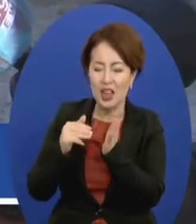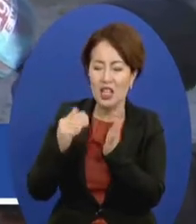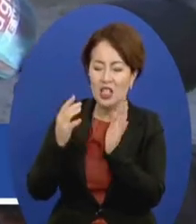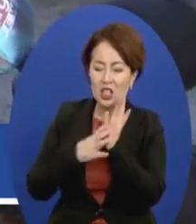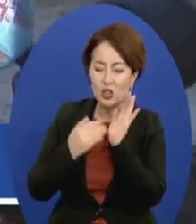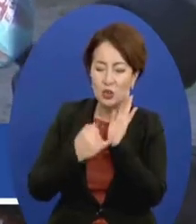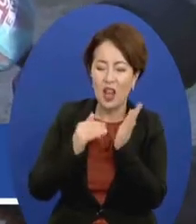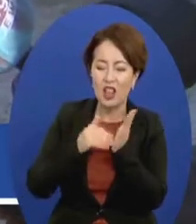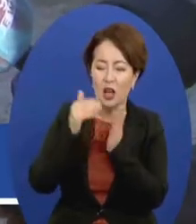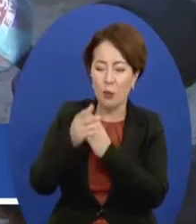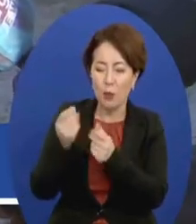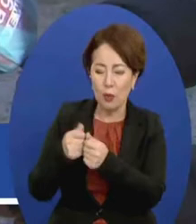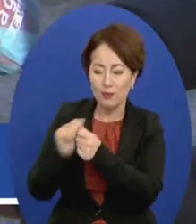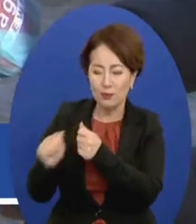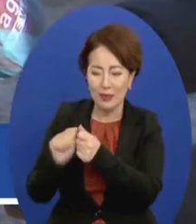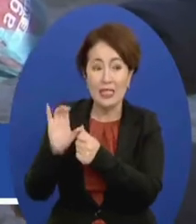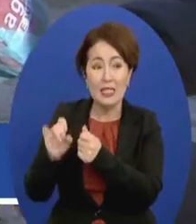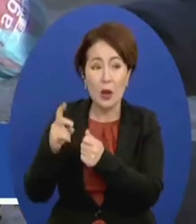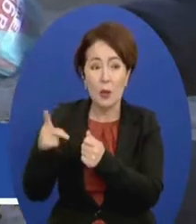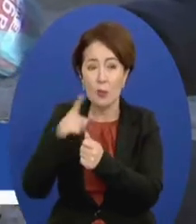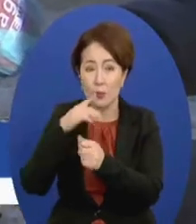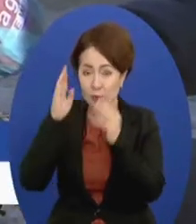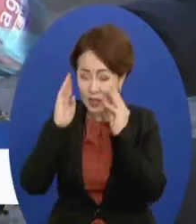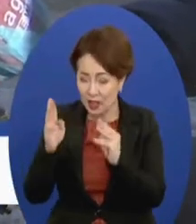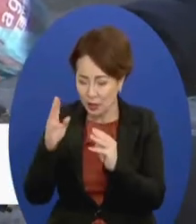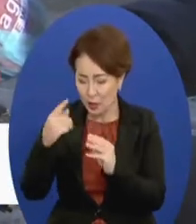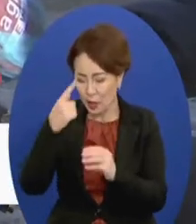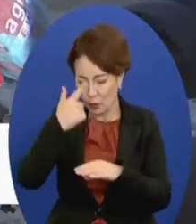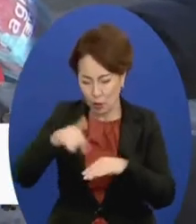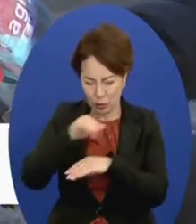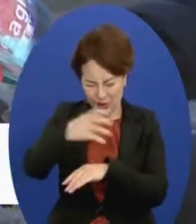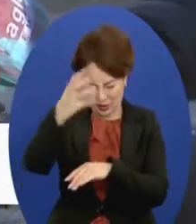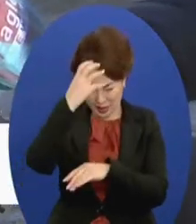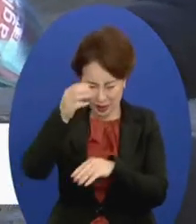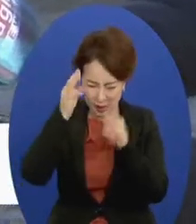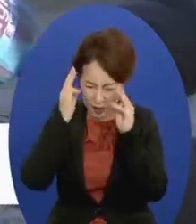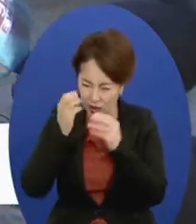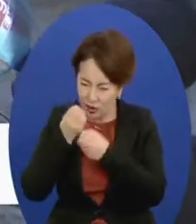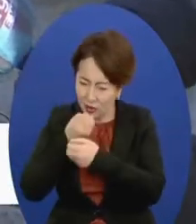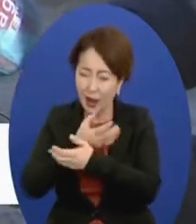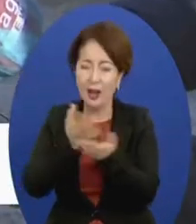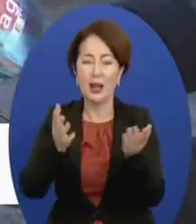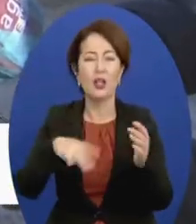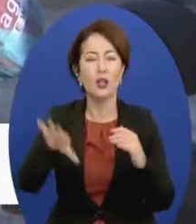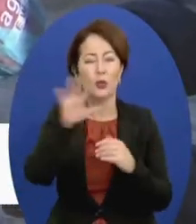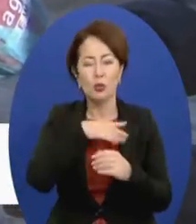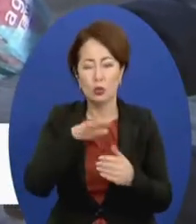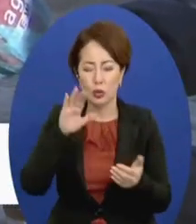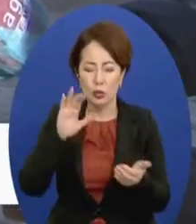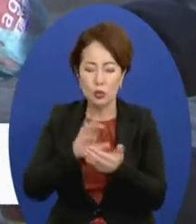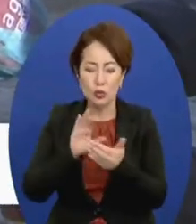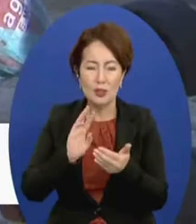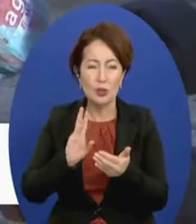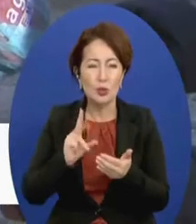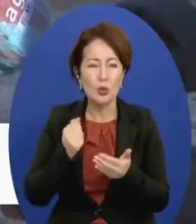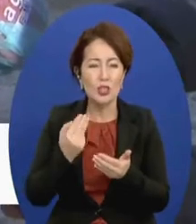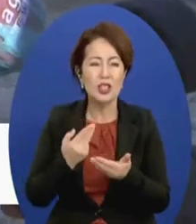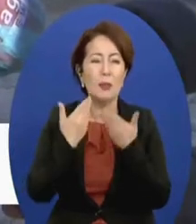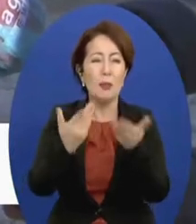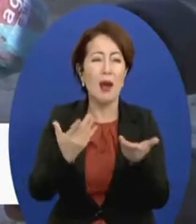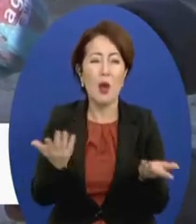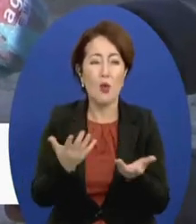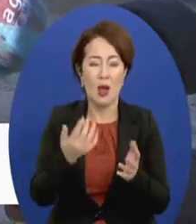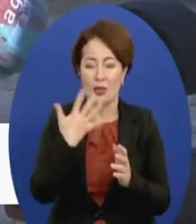байгаа. За сая Монгол улсын засгийн газраас шийдвэр гаргаж нийт иргэдэд төлшийг 50% хямдруулах юм шийдвэр гарсан. За энэ ч